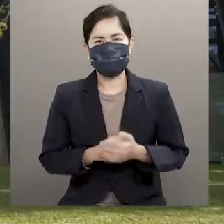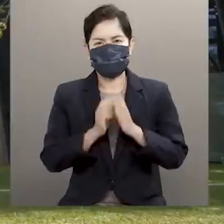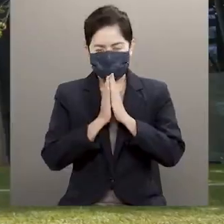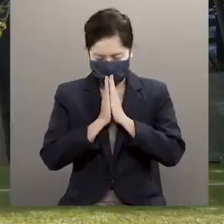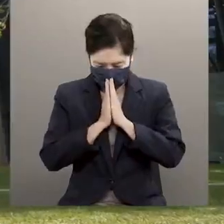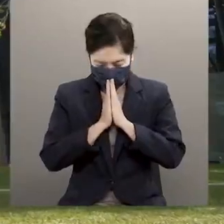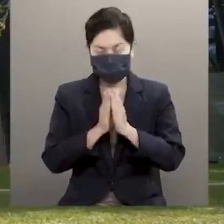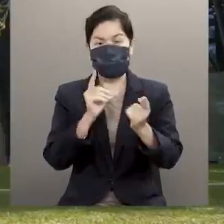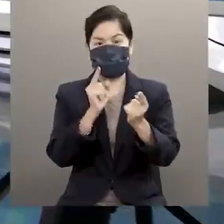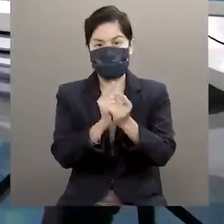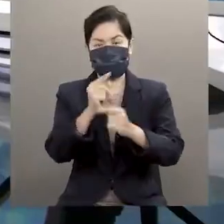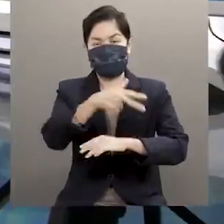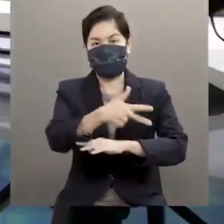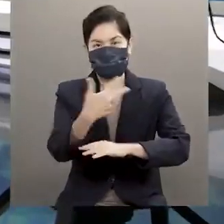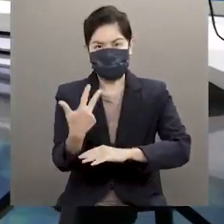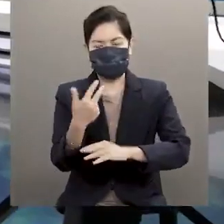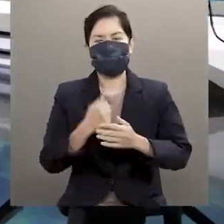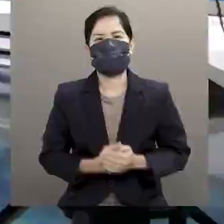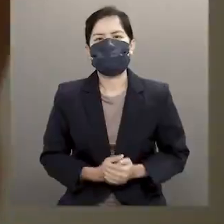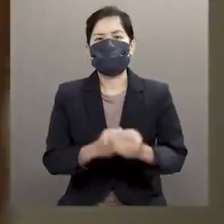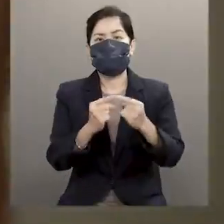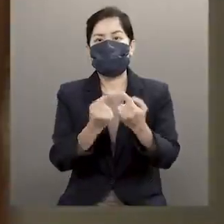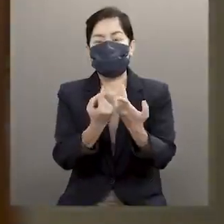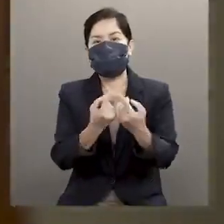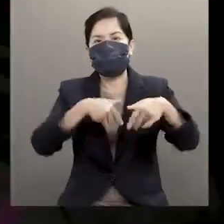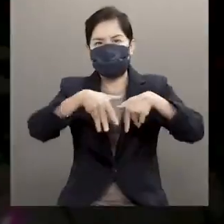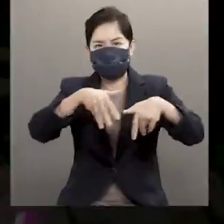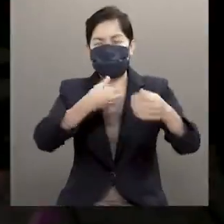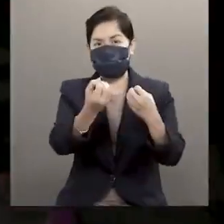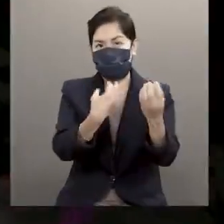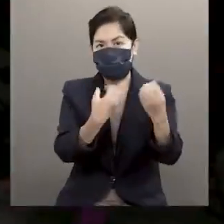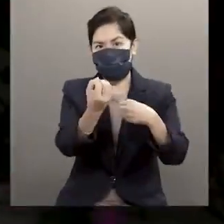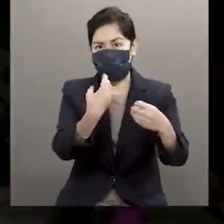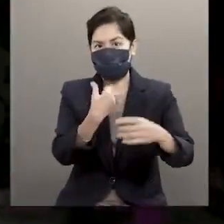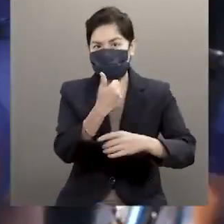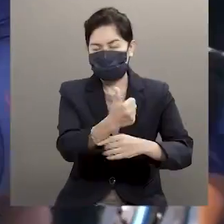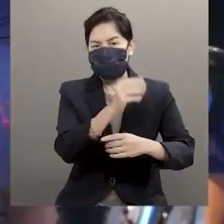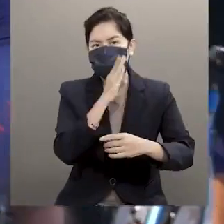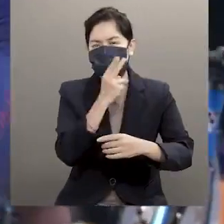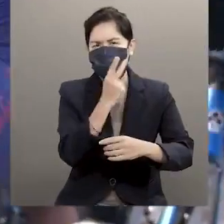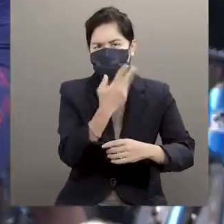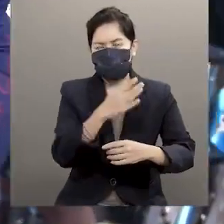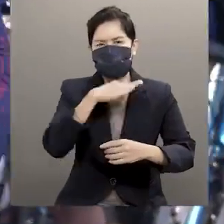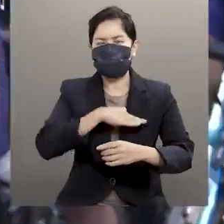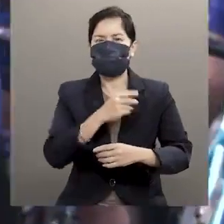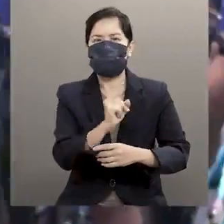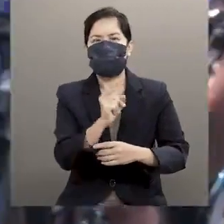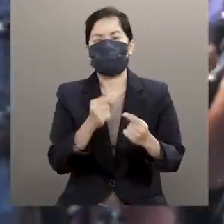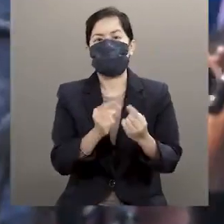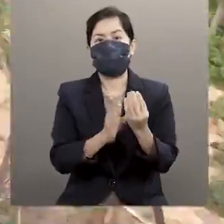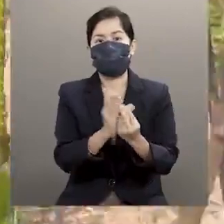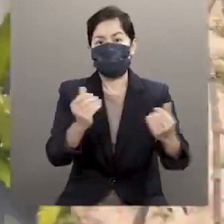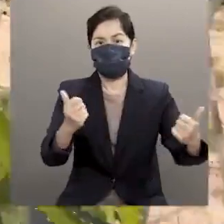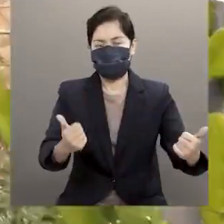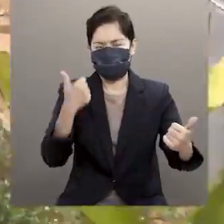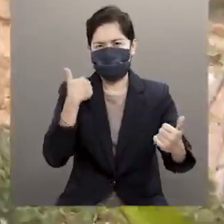สวัดีครับ พบกบรายการเปิดบ้านไย PBSรายการทรบฟังขอเสนอนกตกชมจคผชมทางบ้านสัปดาหนี้คผชมส่